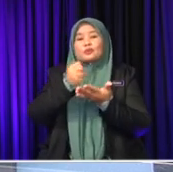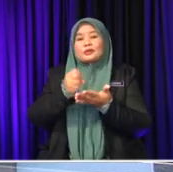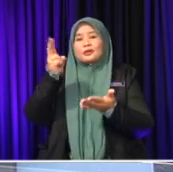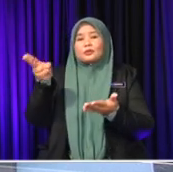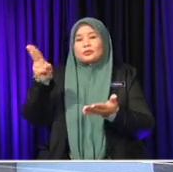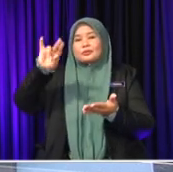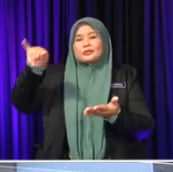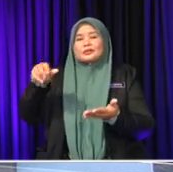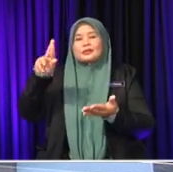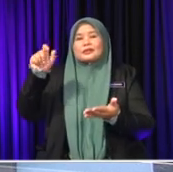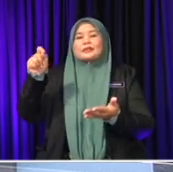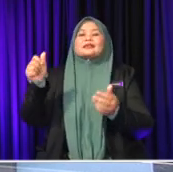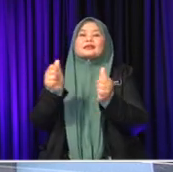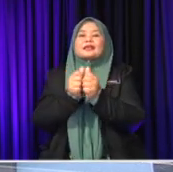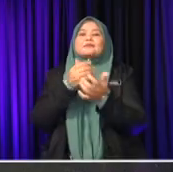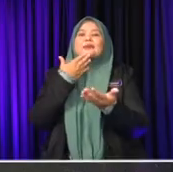baik